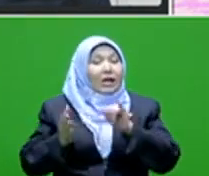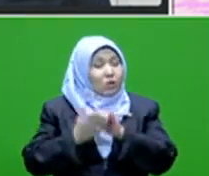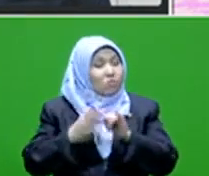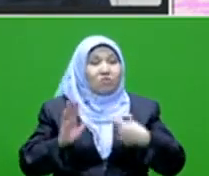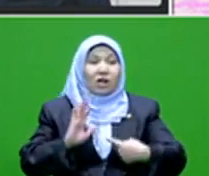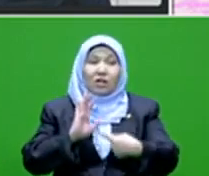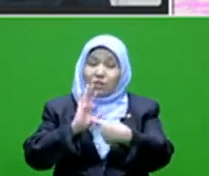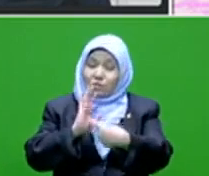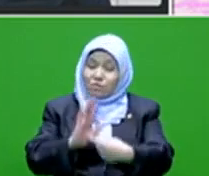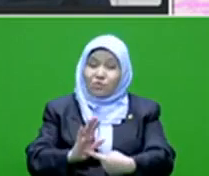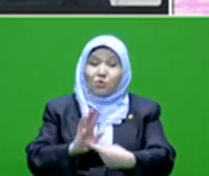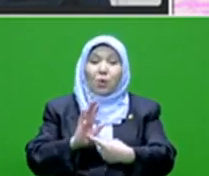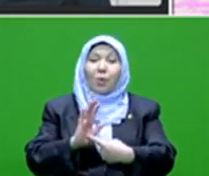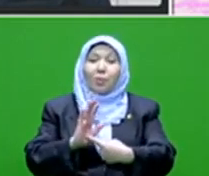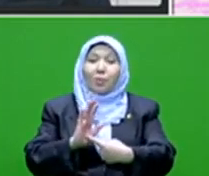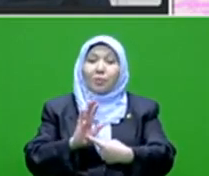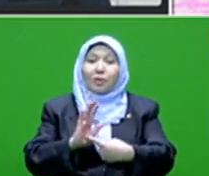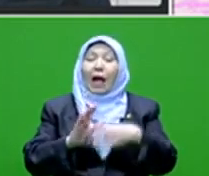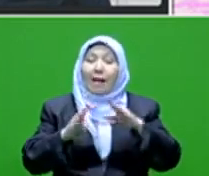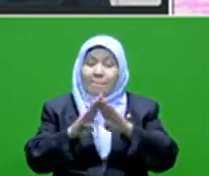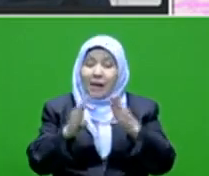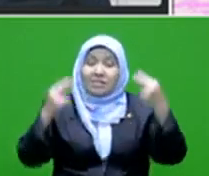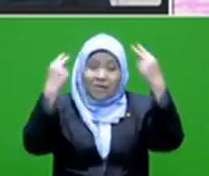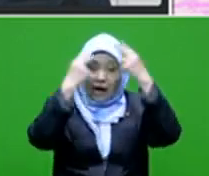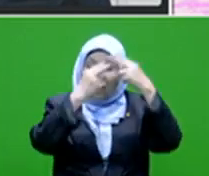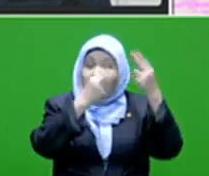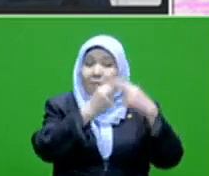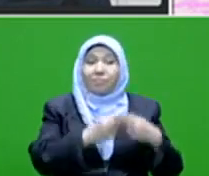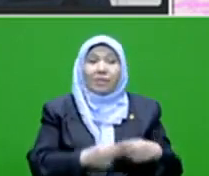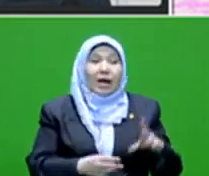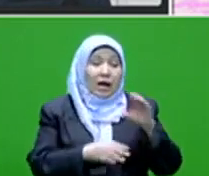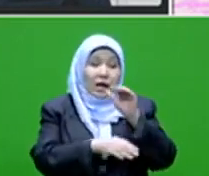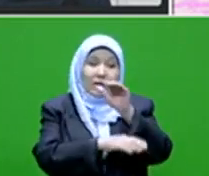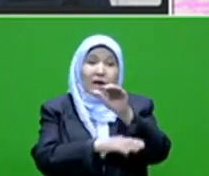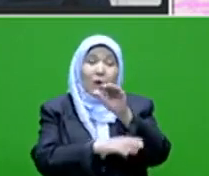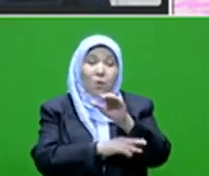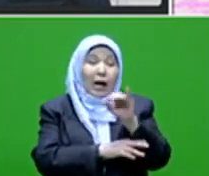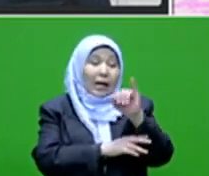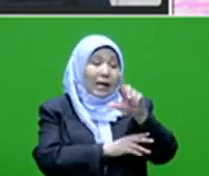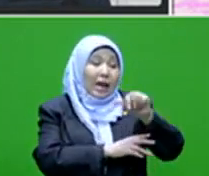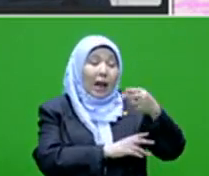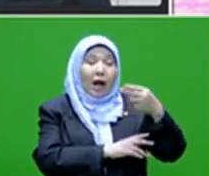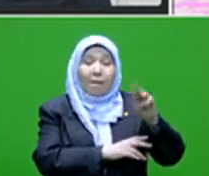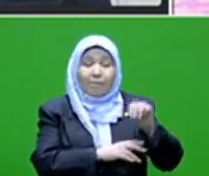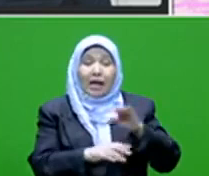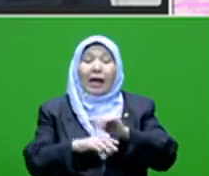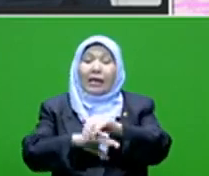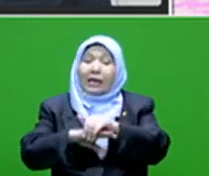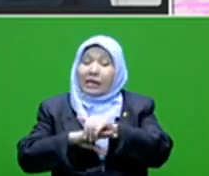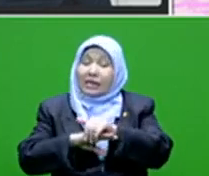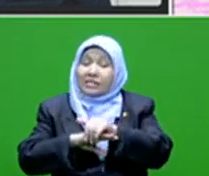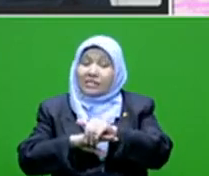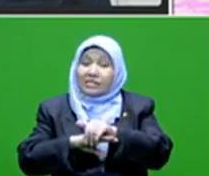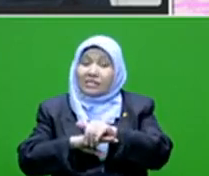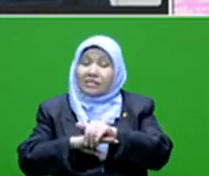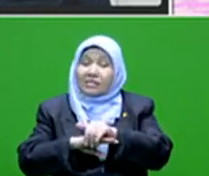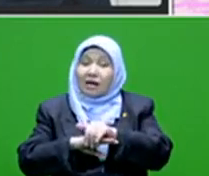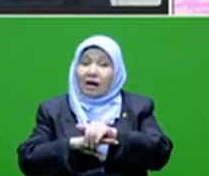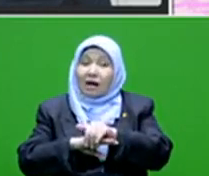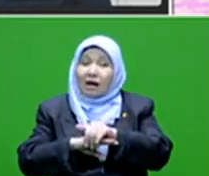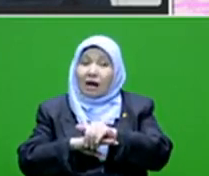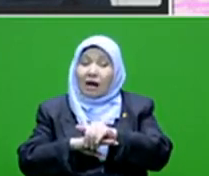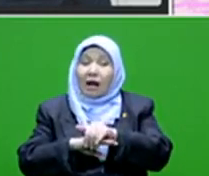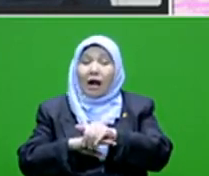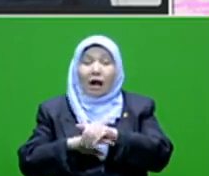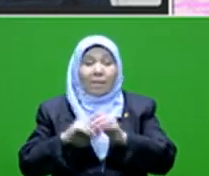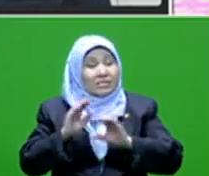siap-siap. Anak-anak jangan putus. Kalau dalam bahasa Arab dia kata, da'wah bilhal. Kalau dalam bahasa Inggeris dia kata, apa? By